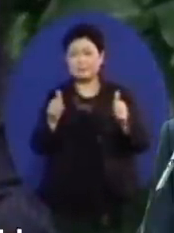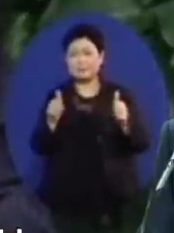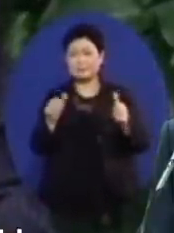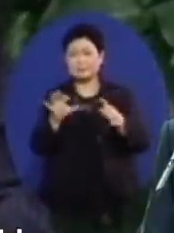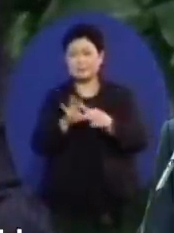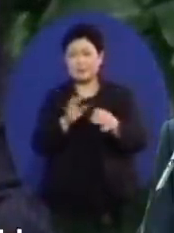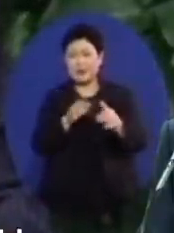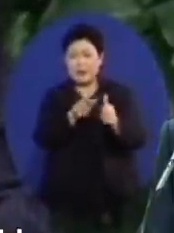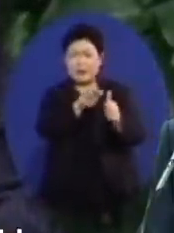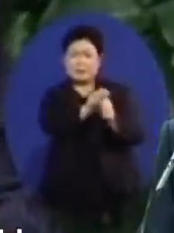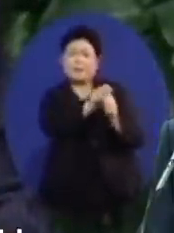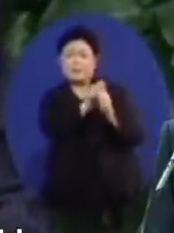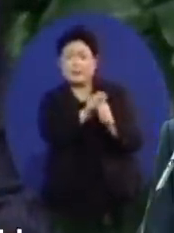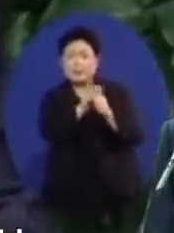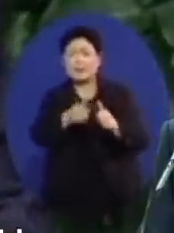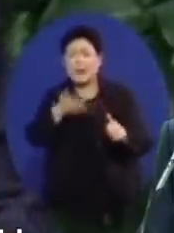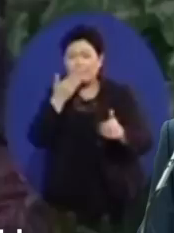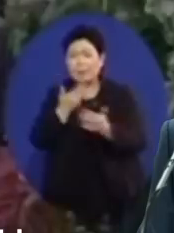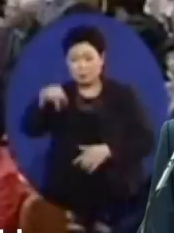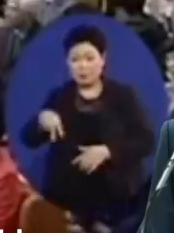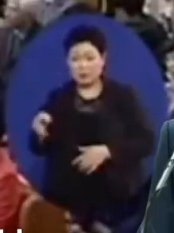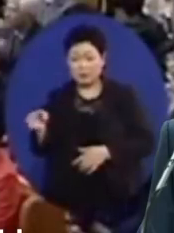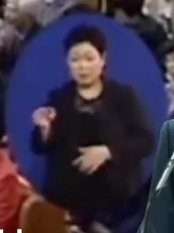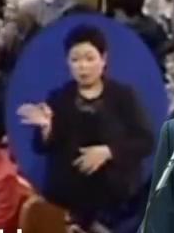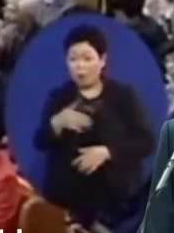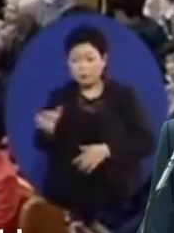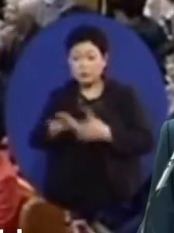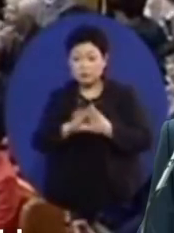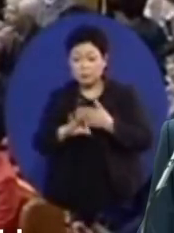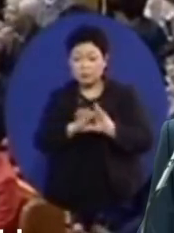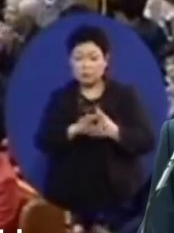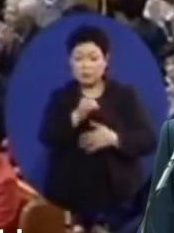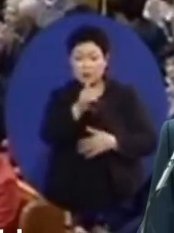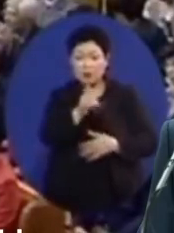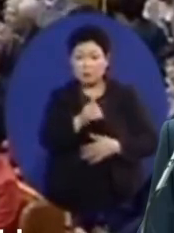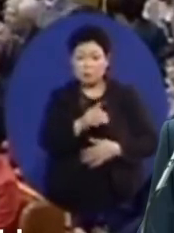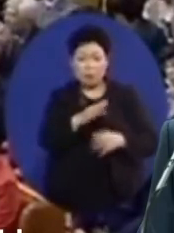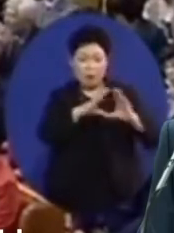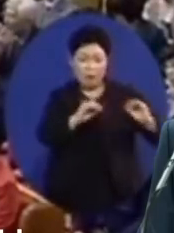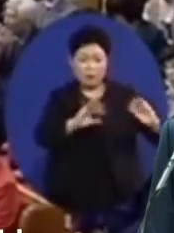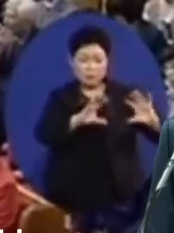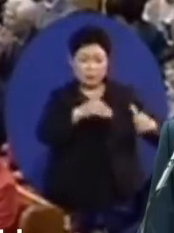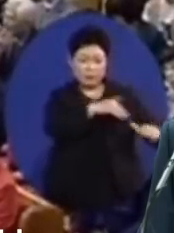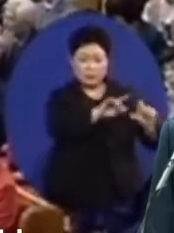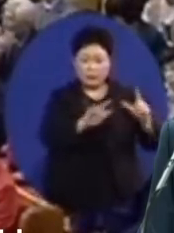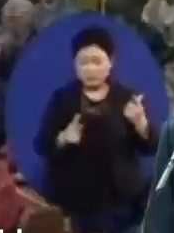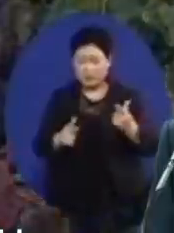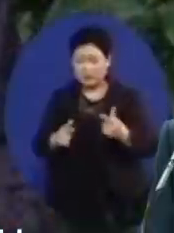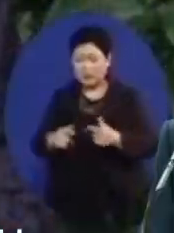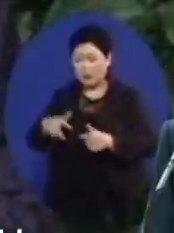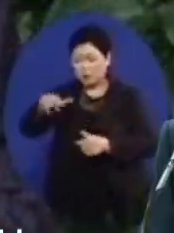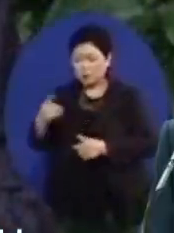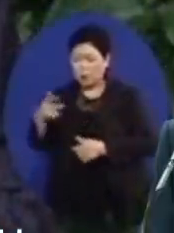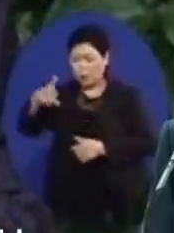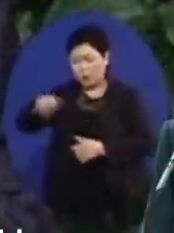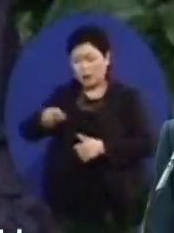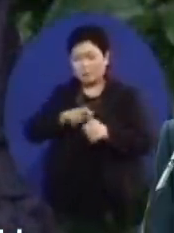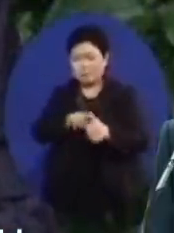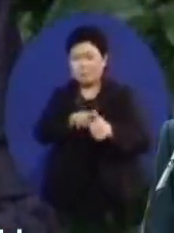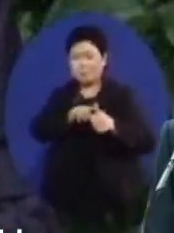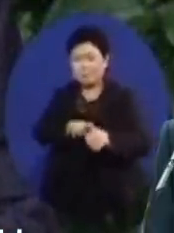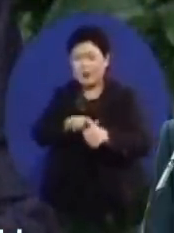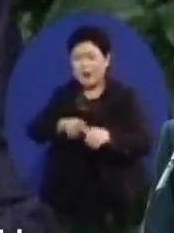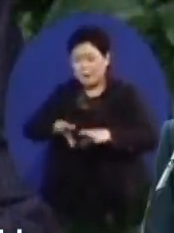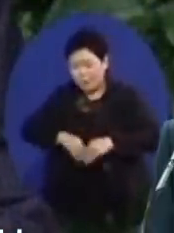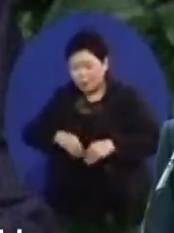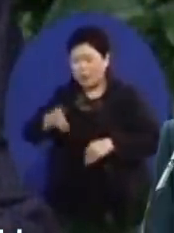품에 매달려서 밥 달라고 웁니다. 롯이 하도 울고 매달리니까 할 수 없이 아브라함이 자기 부인 보고